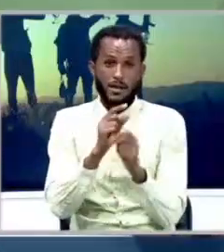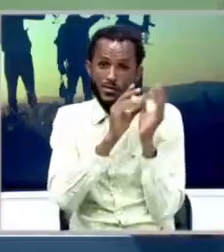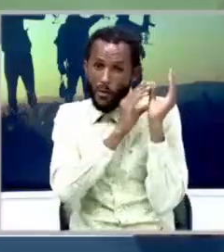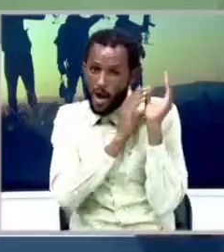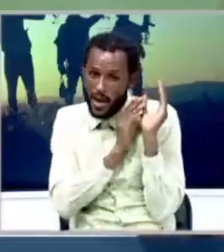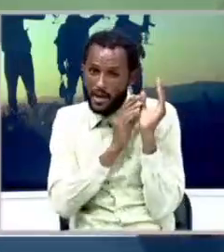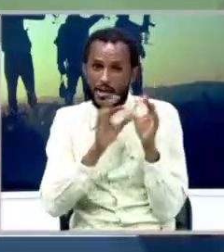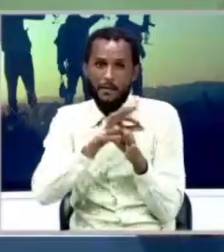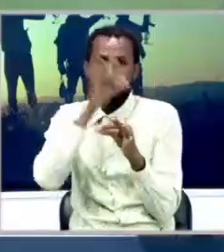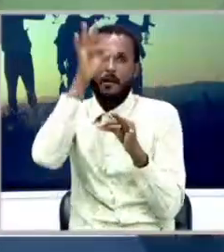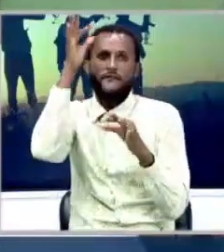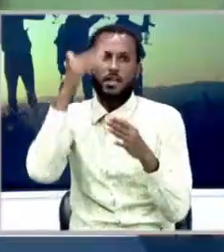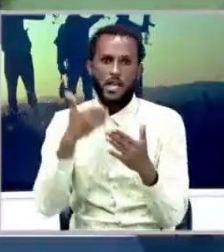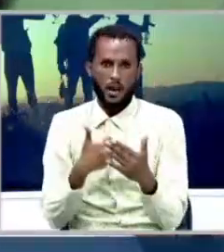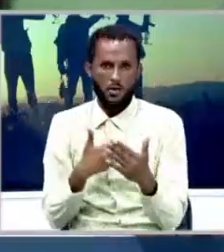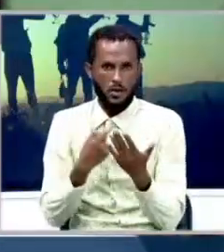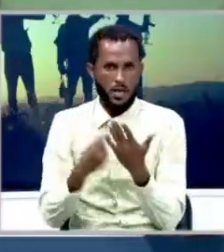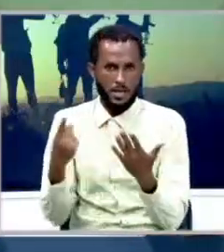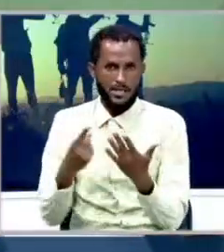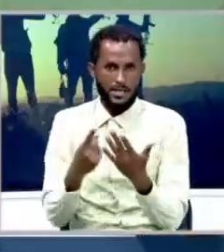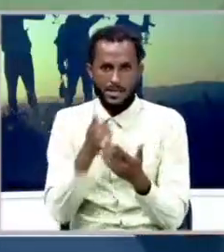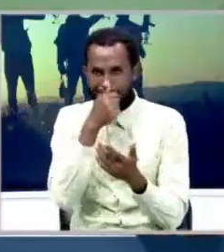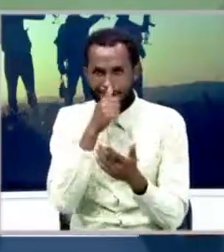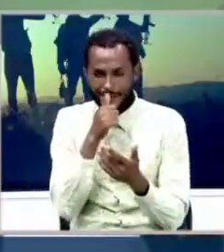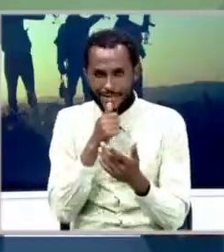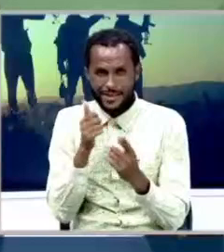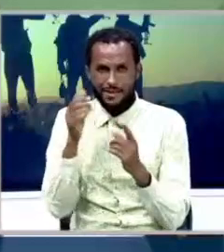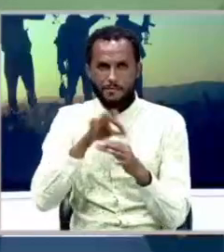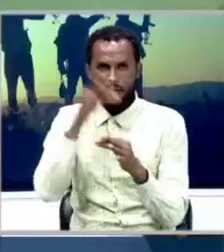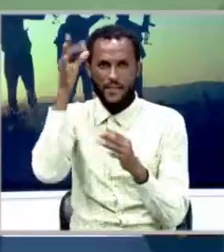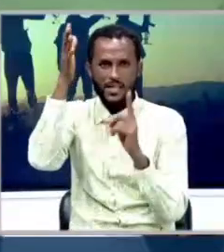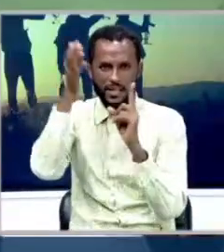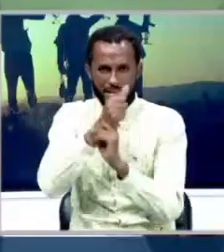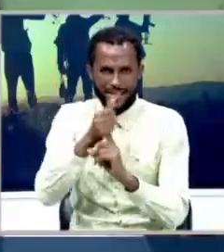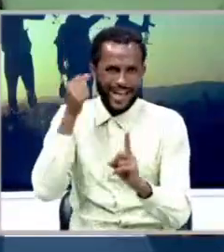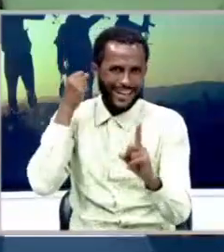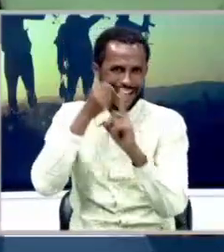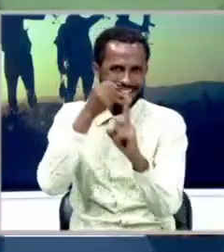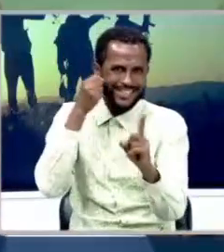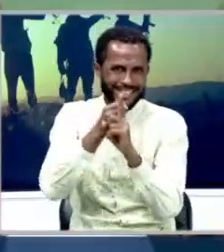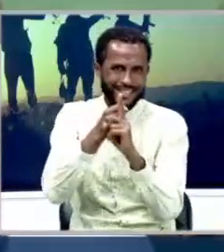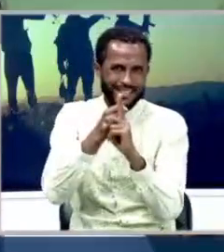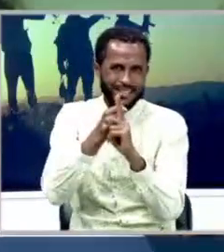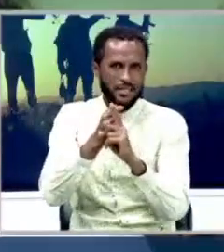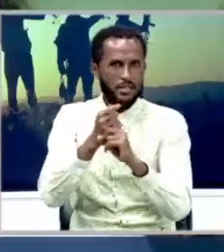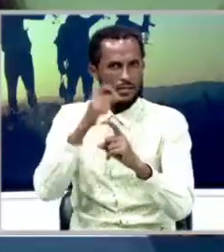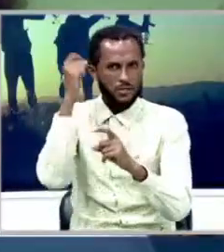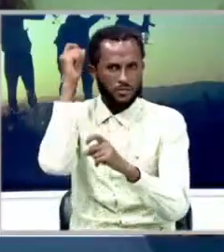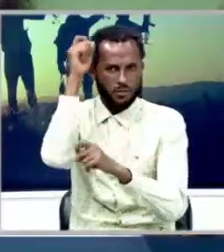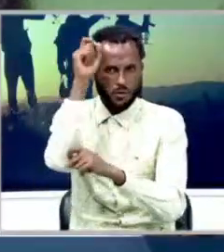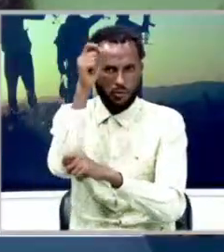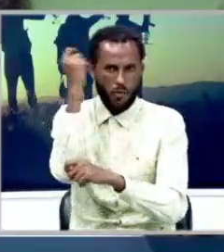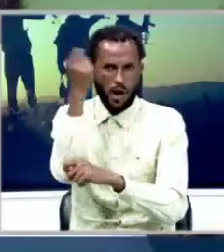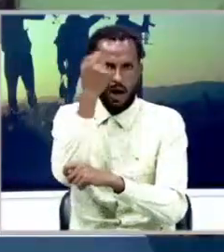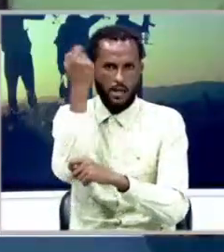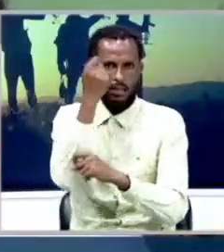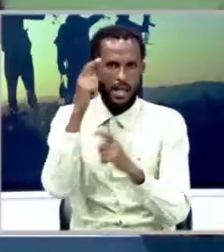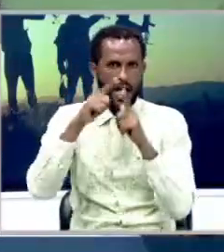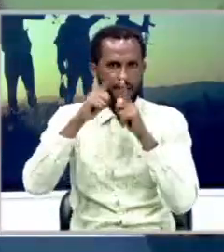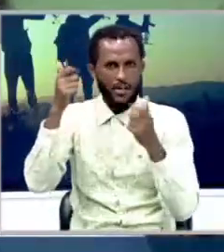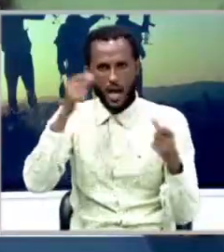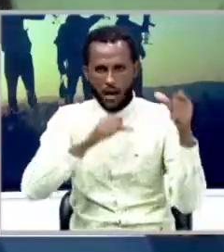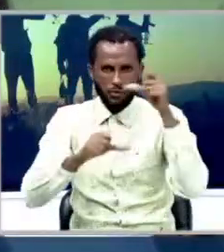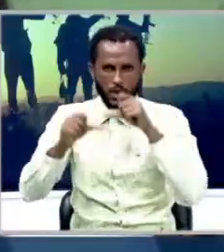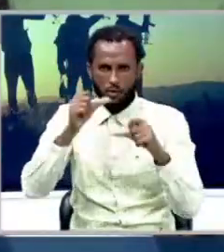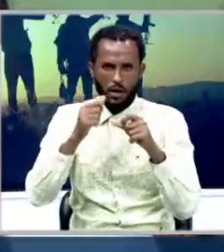ኣለዋ ስለዚ ተፃዋራይነት መንፈስ እዚ ሒዛ ቃልስና ንምዕዋት ዝለዓለ ኣስተዋፅኦ ነይርዋ እዩ